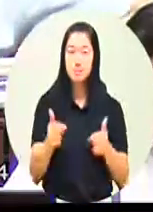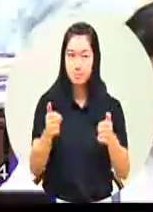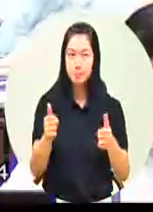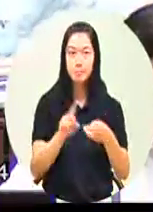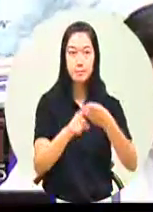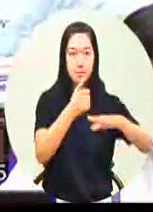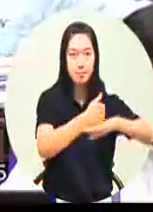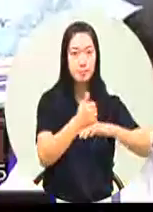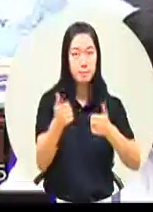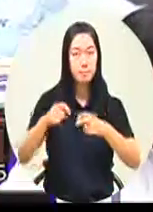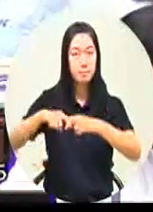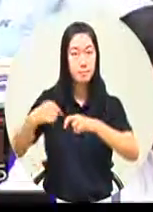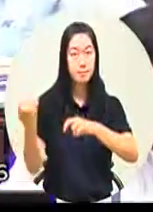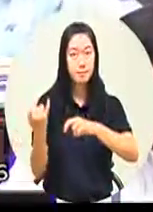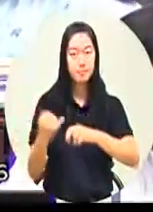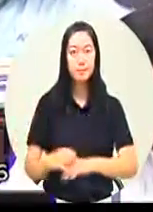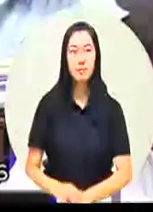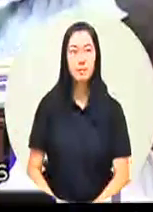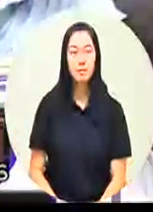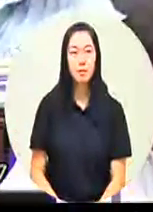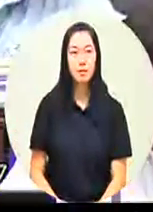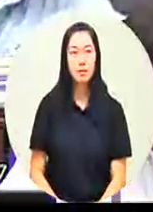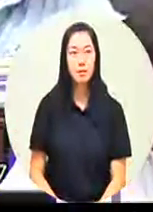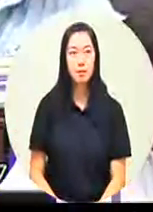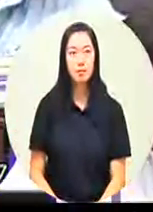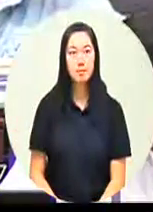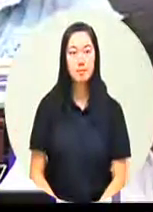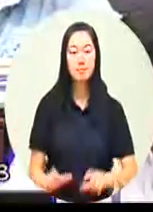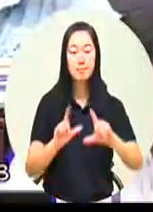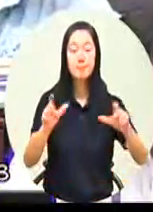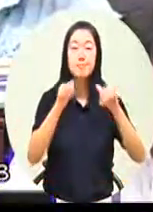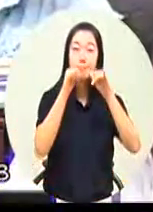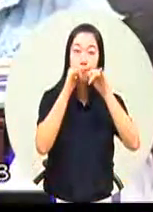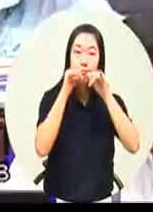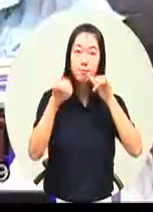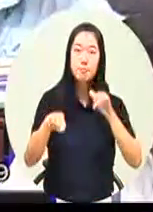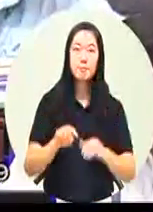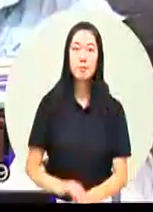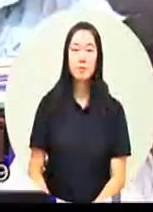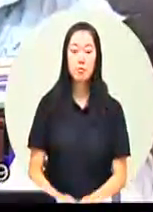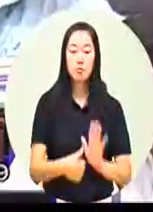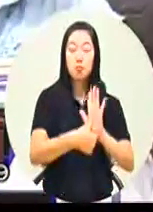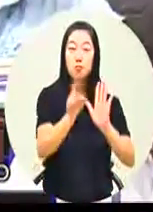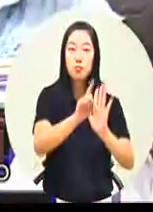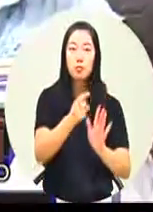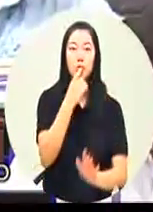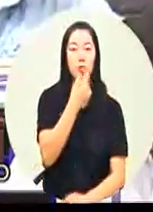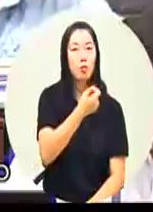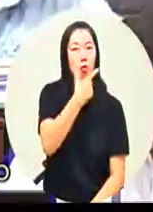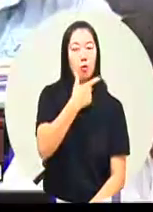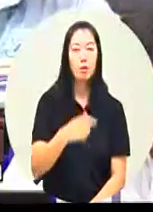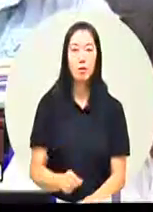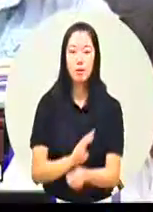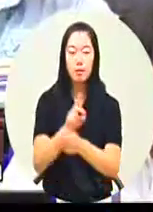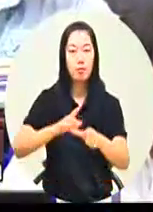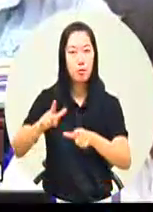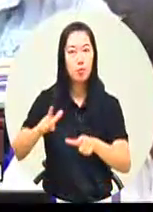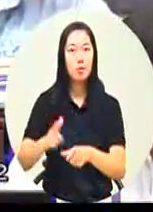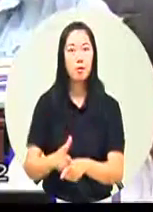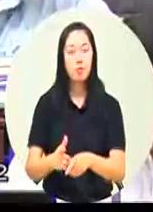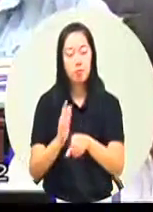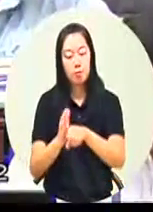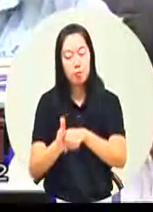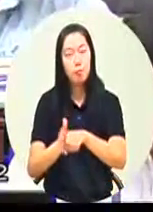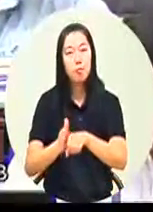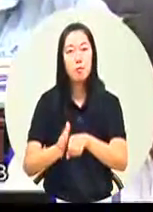席，谢谢李议员。大寮它就是红豆的产地，林园就是洋葱， 目前就推